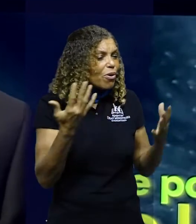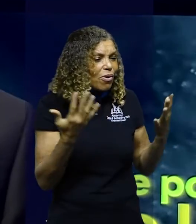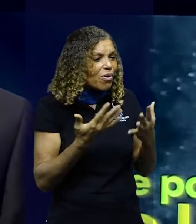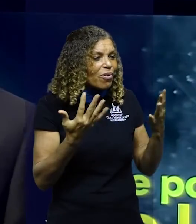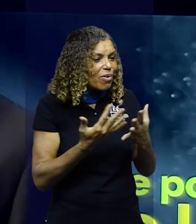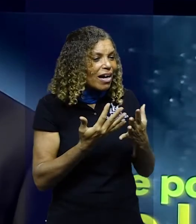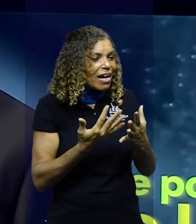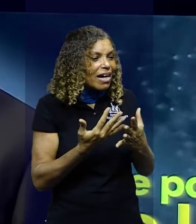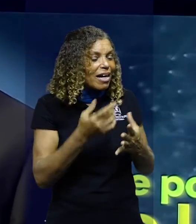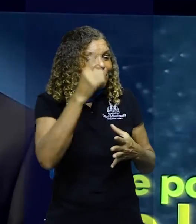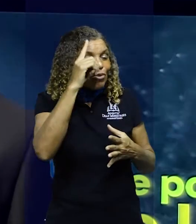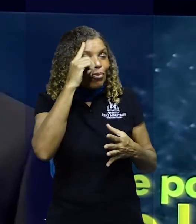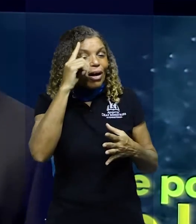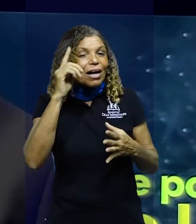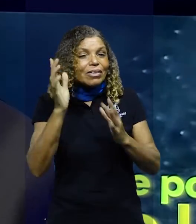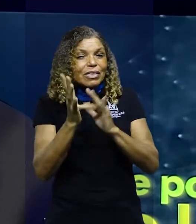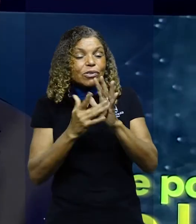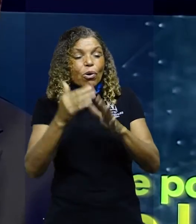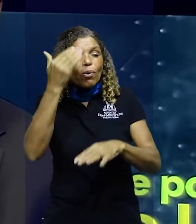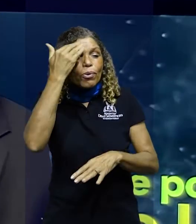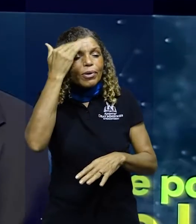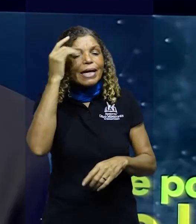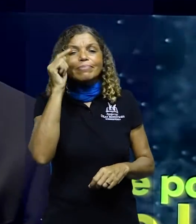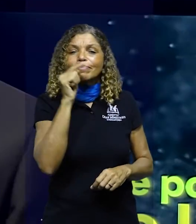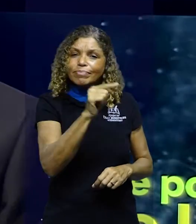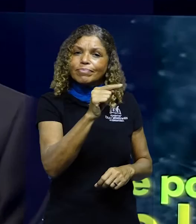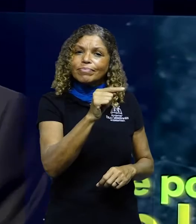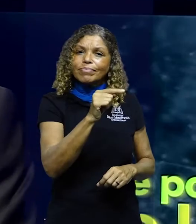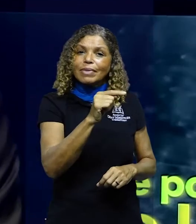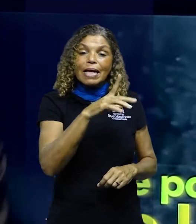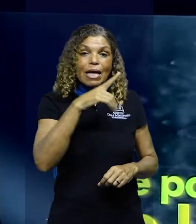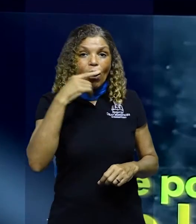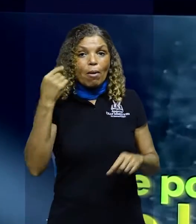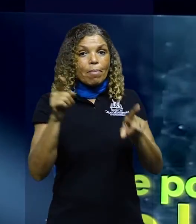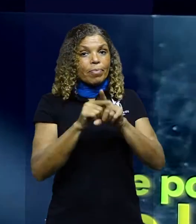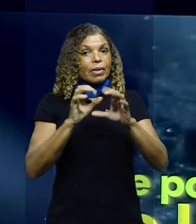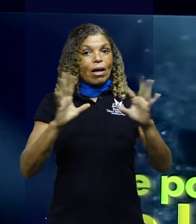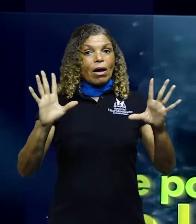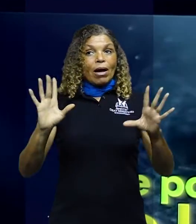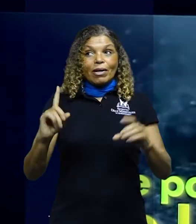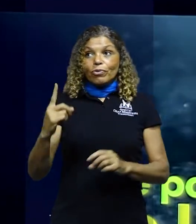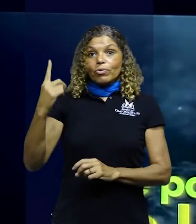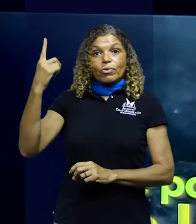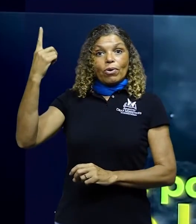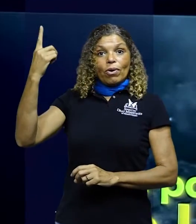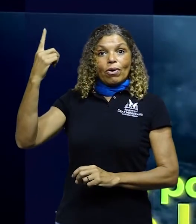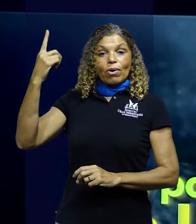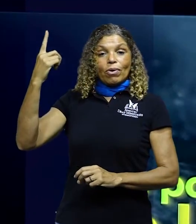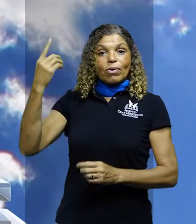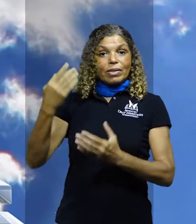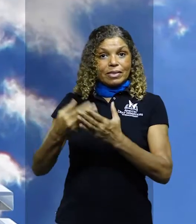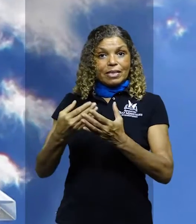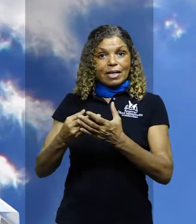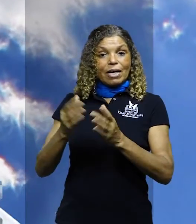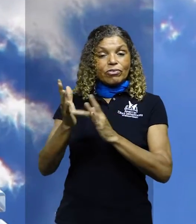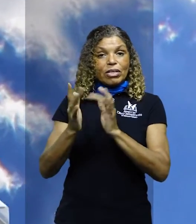humain, parce qu'il a une dimension humaine, mais parce qu'il a une dimension divine. Jésus peut faire le